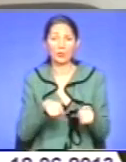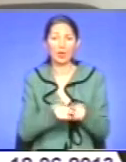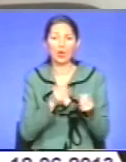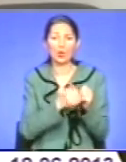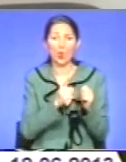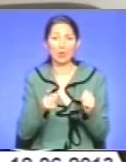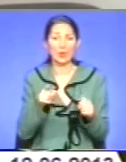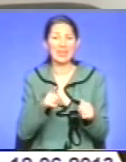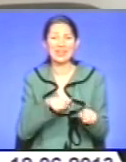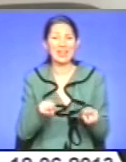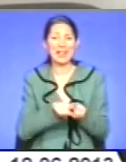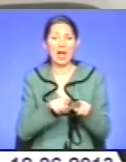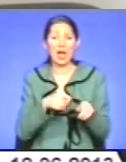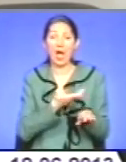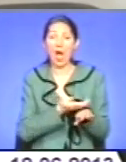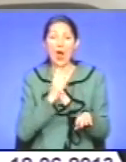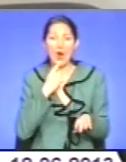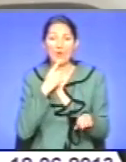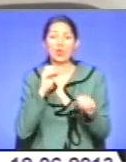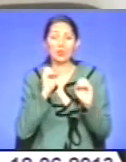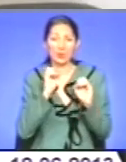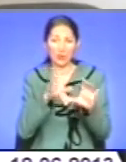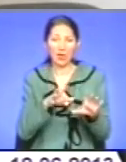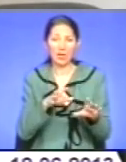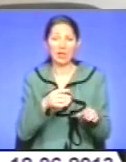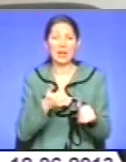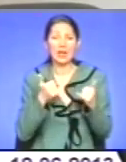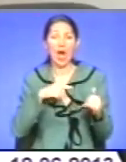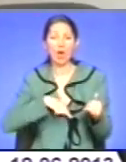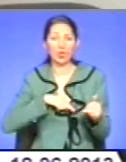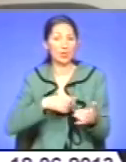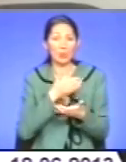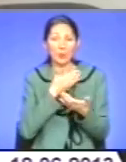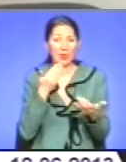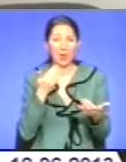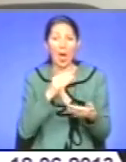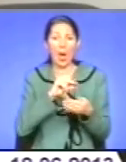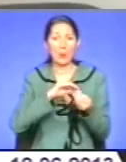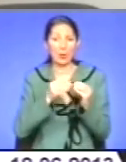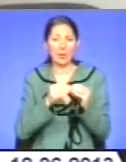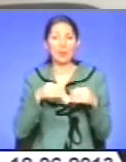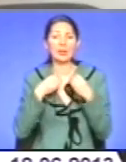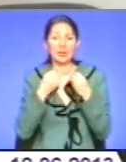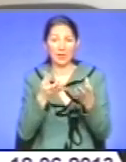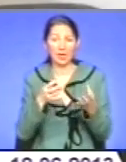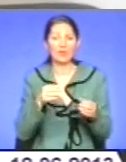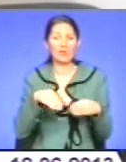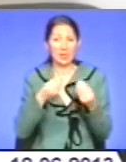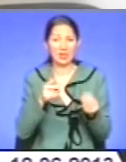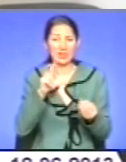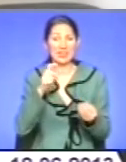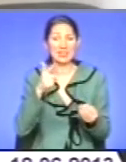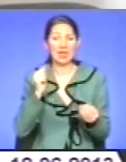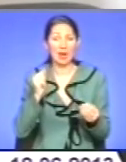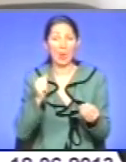не так важко здати, тобто для організму ніякої проблеми не складає виділити 300 грам крові, але для когось цих 300 грам крові